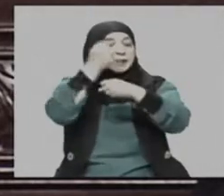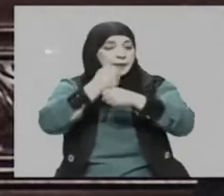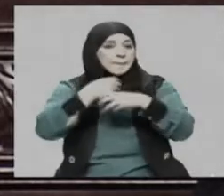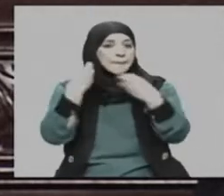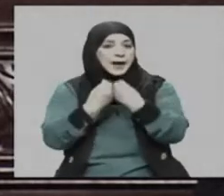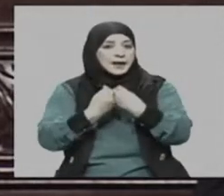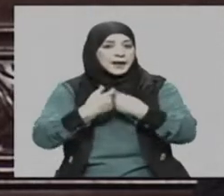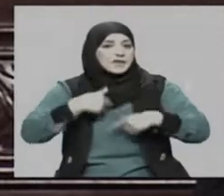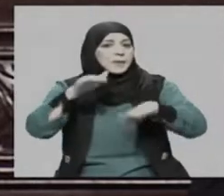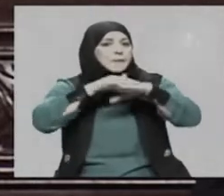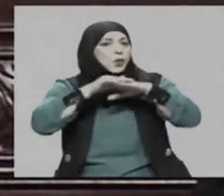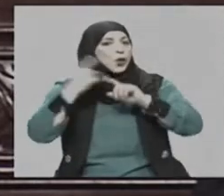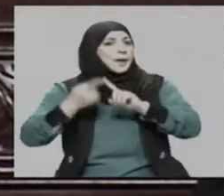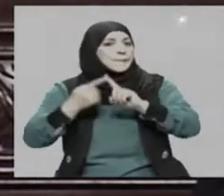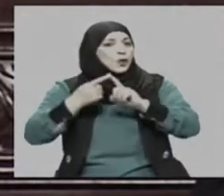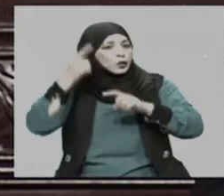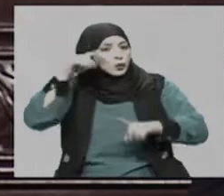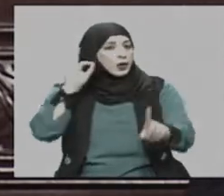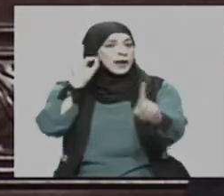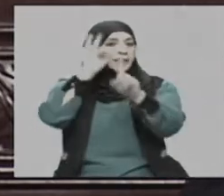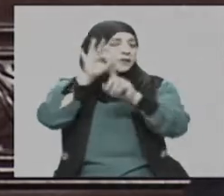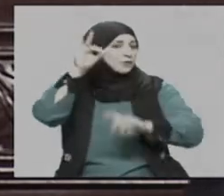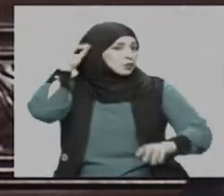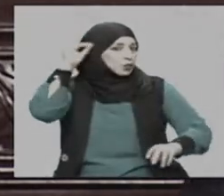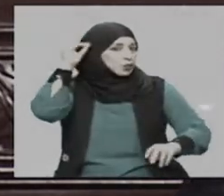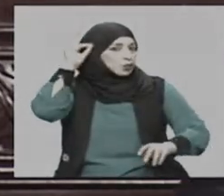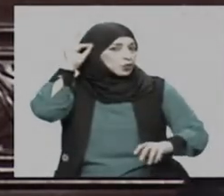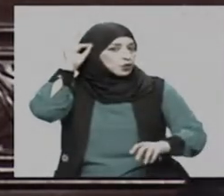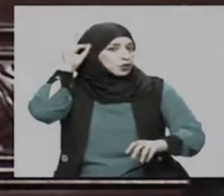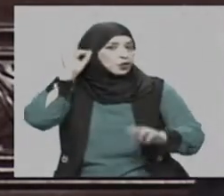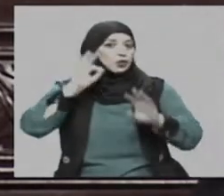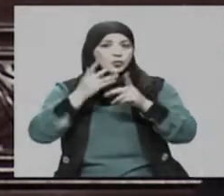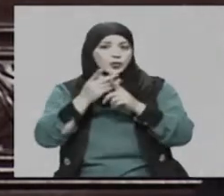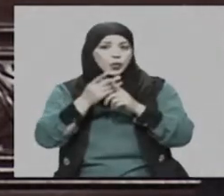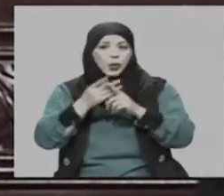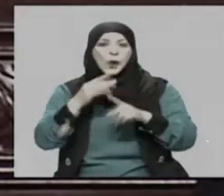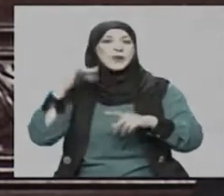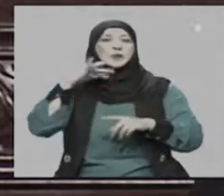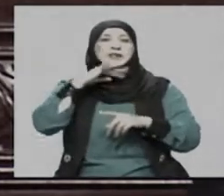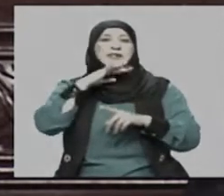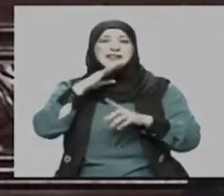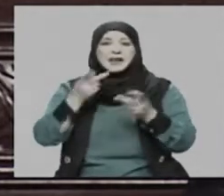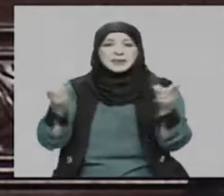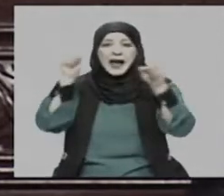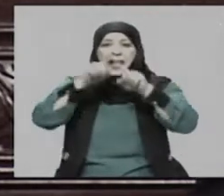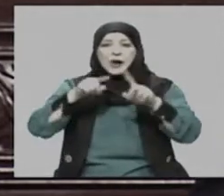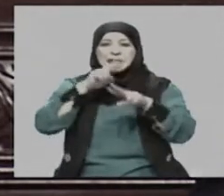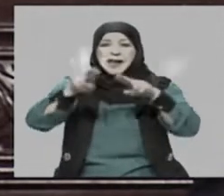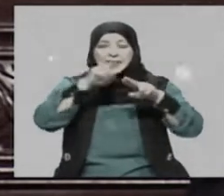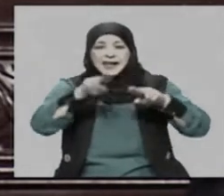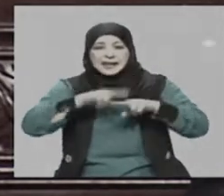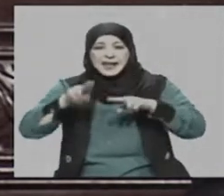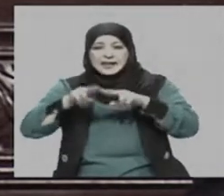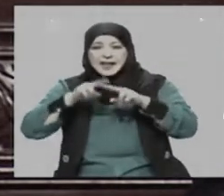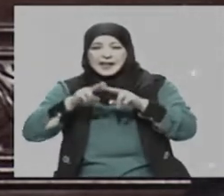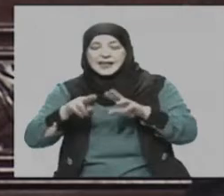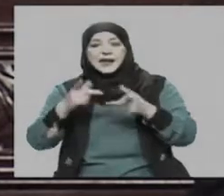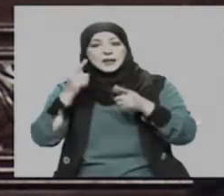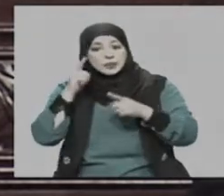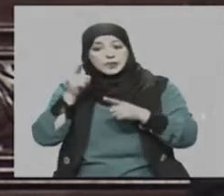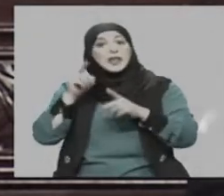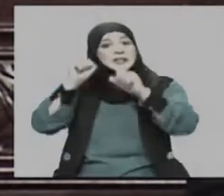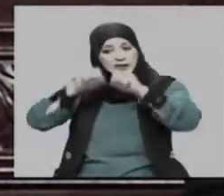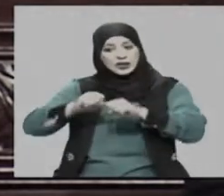مهم لتونس ولا وهو تثمين النفايات وتثمين النفايات خويا ما تجب تتعامل